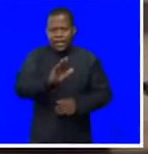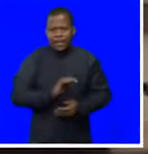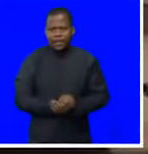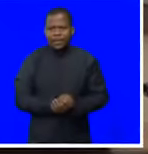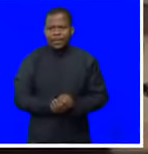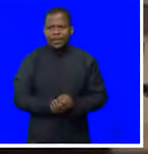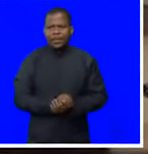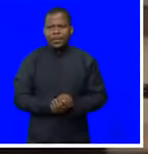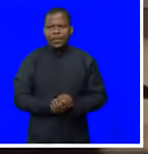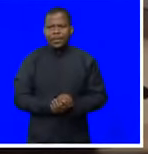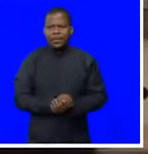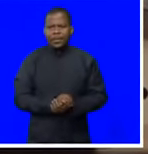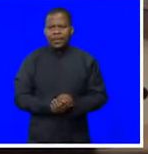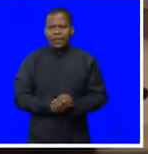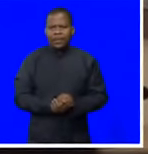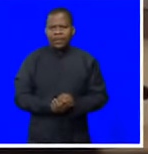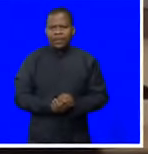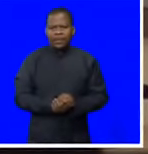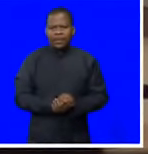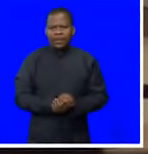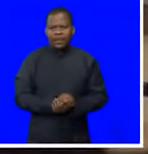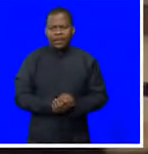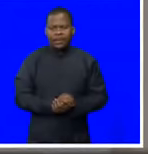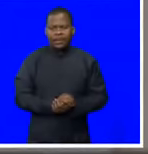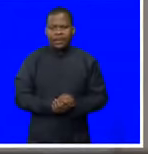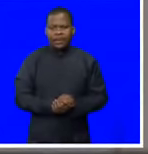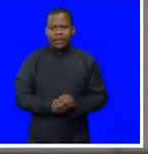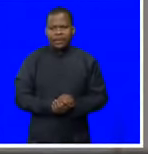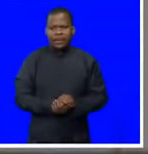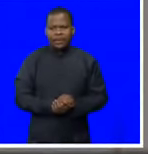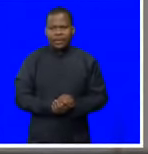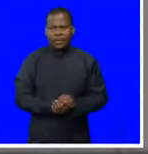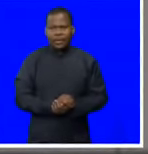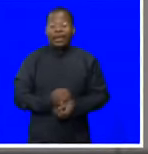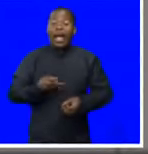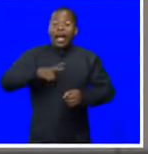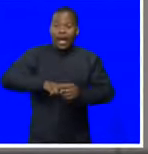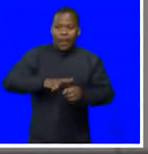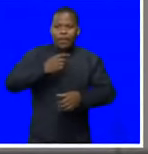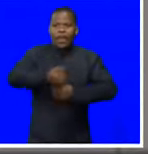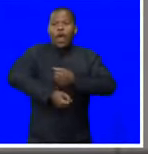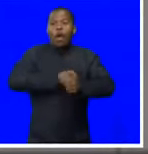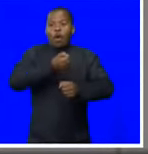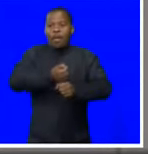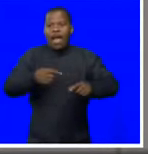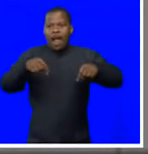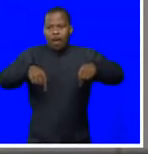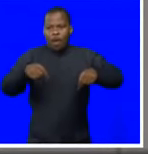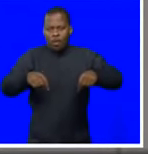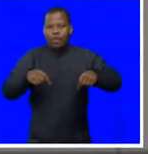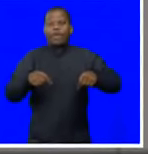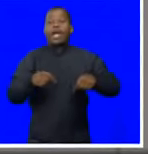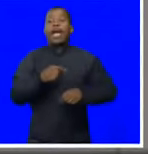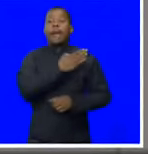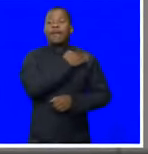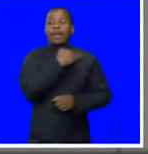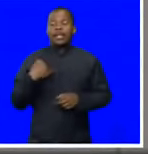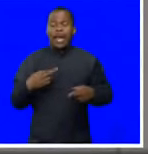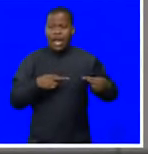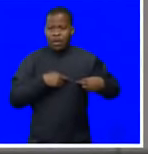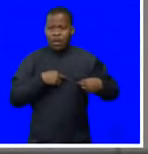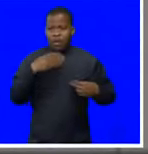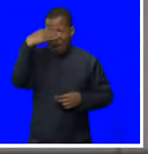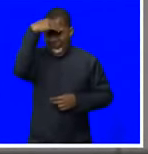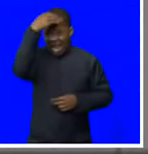Quexigeche, Tataleonje, Nae umklonishwa, Lonyaga, umklonishwa, Mabulal. Uyile